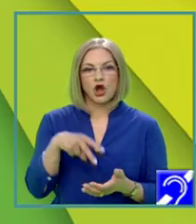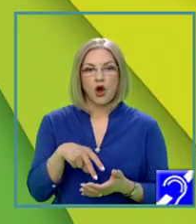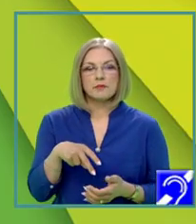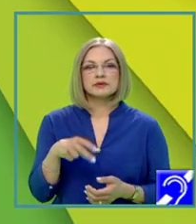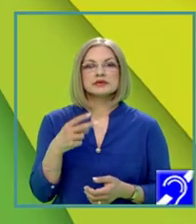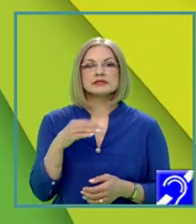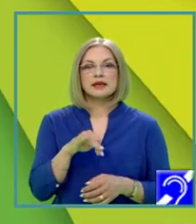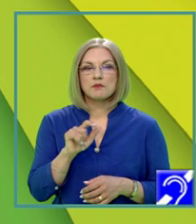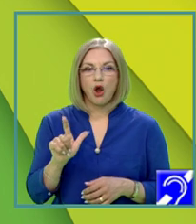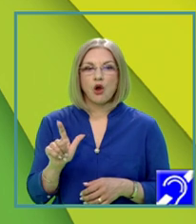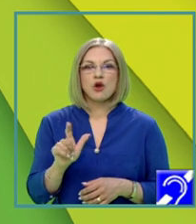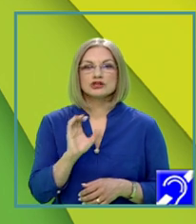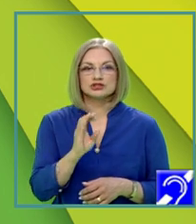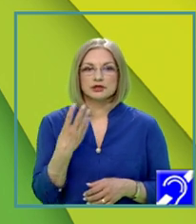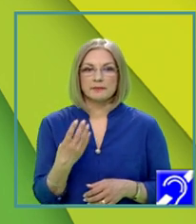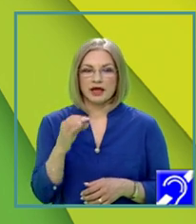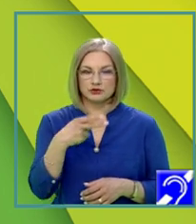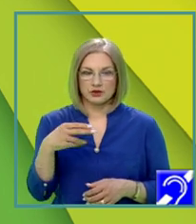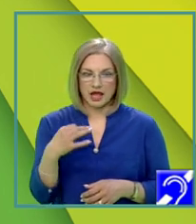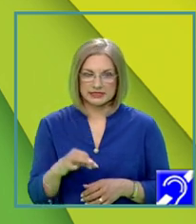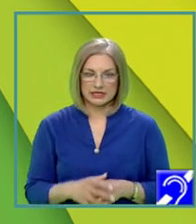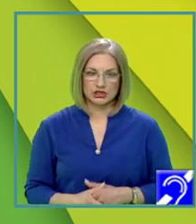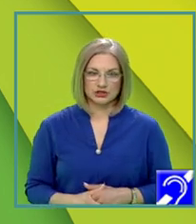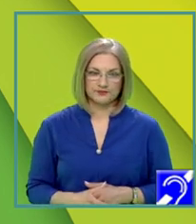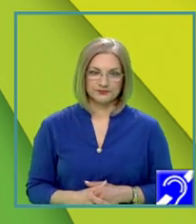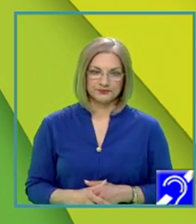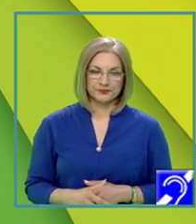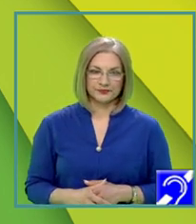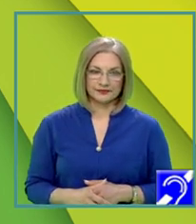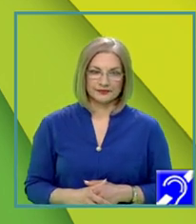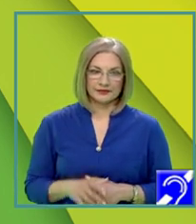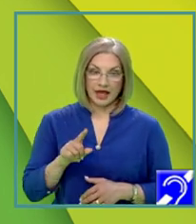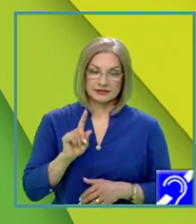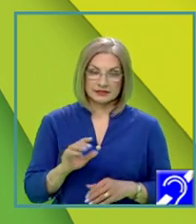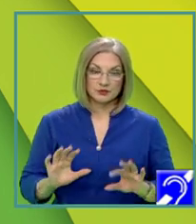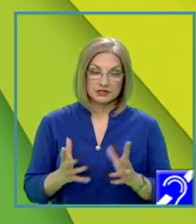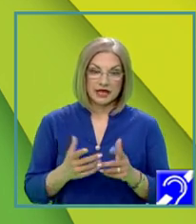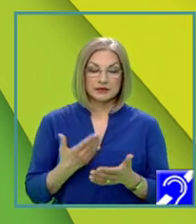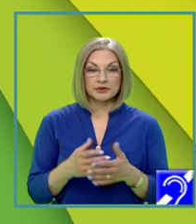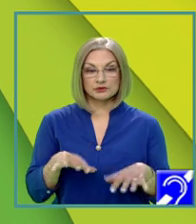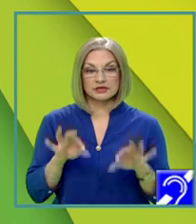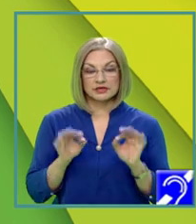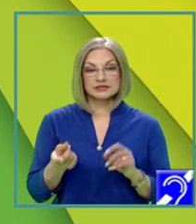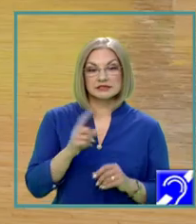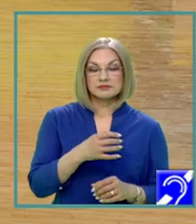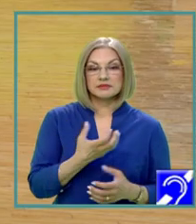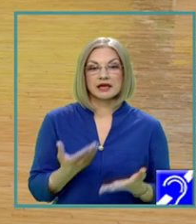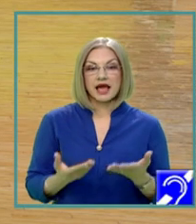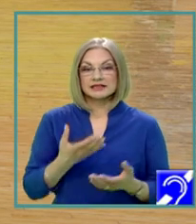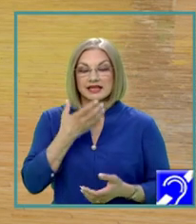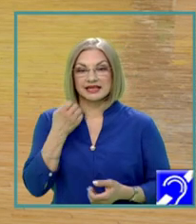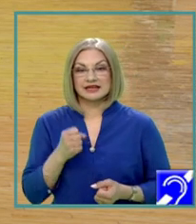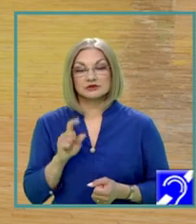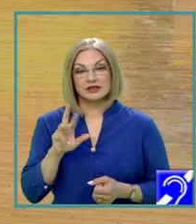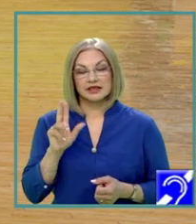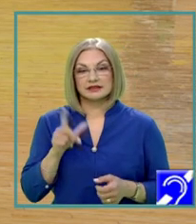normal buton Deci aceasta este cantitatea de normal buton care trebuie artă pentru a găsi această cantitate de căldură în să avem